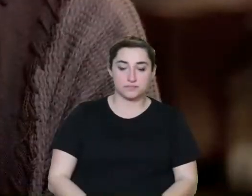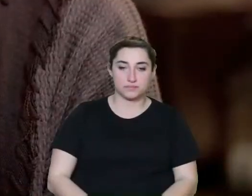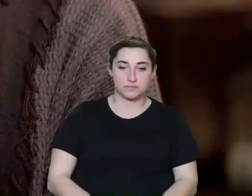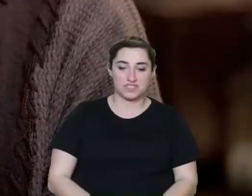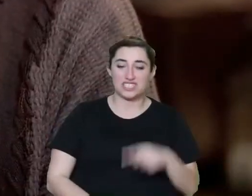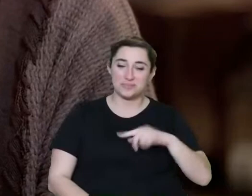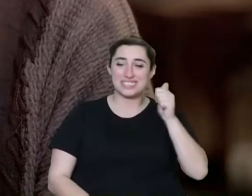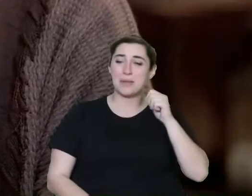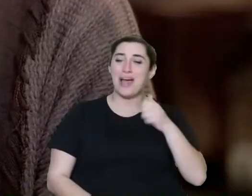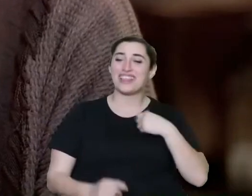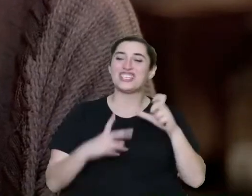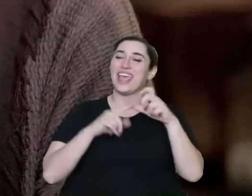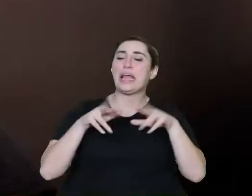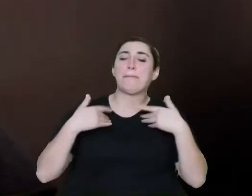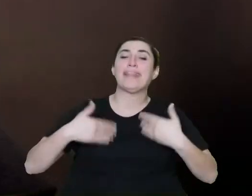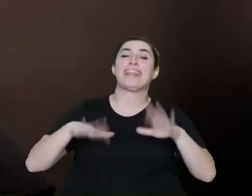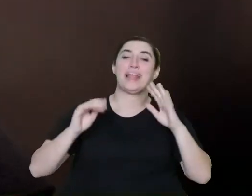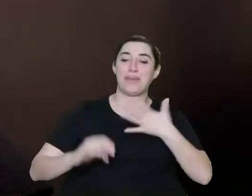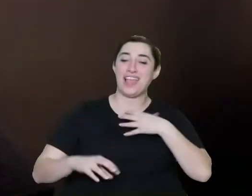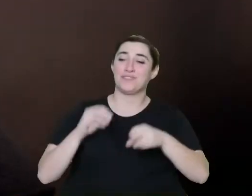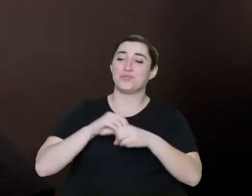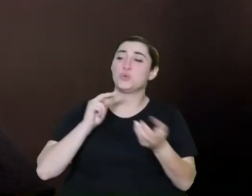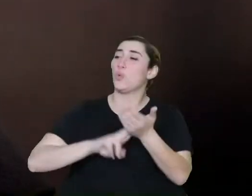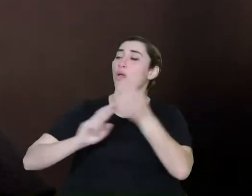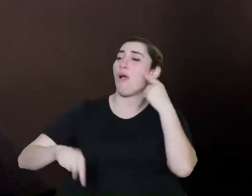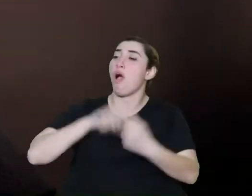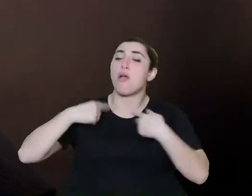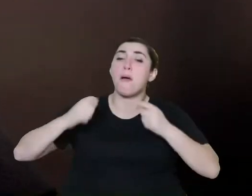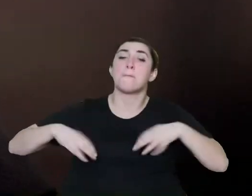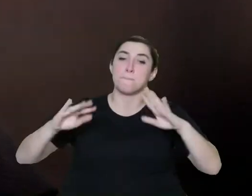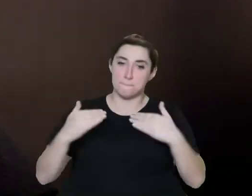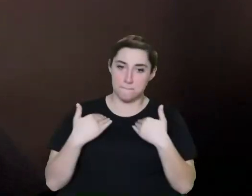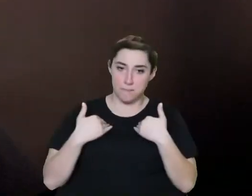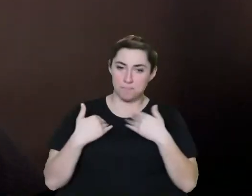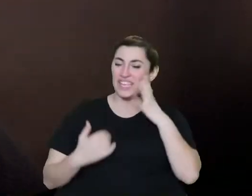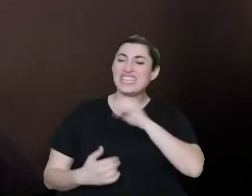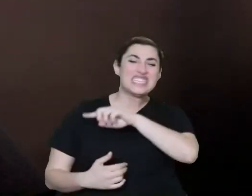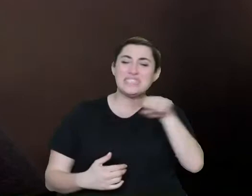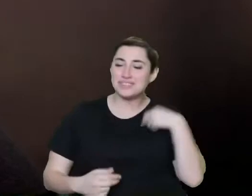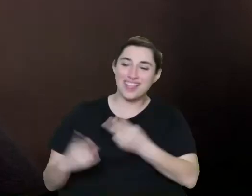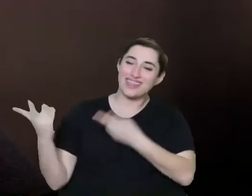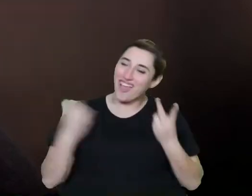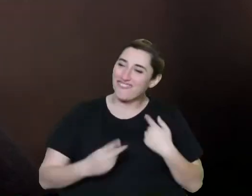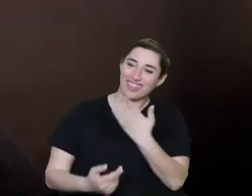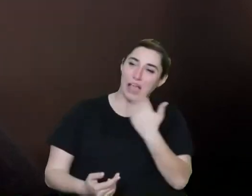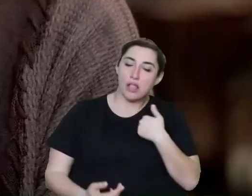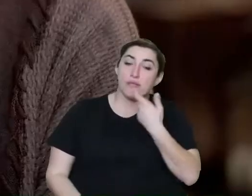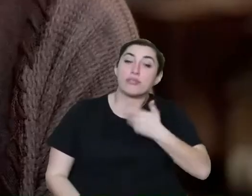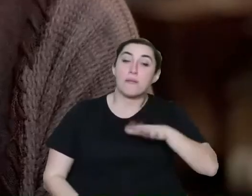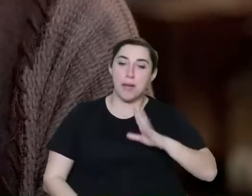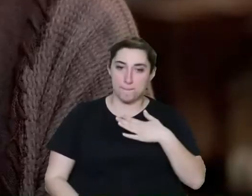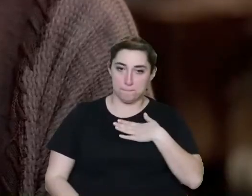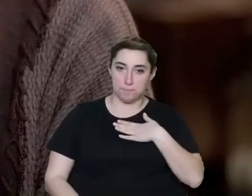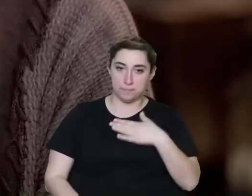Ahir zaman şeyhi değiliz. Kendimize mürit aramayız. Kimseye davetimiz yoktur.